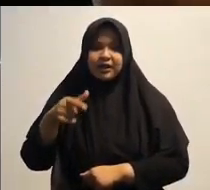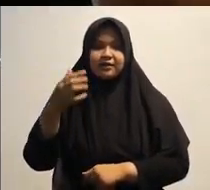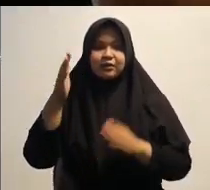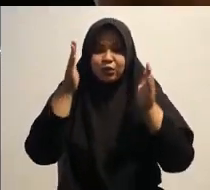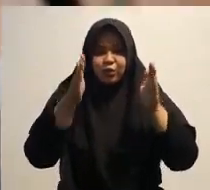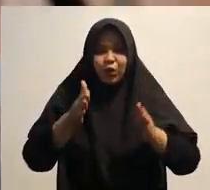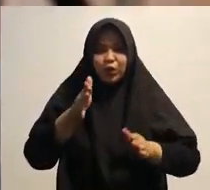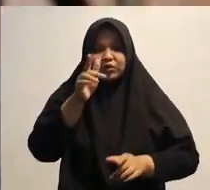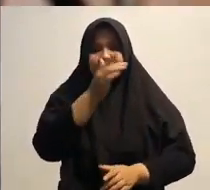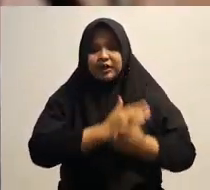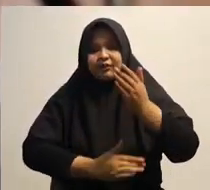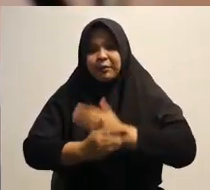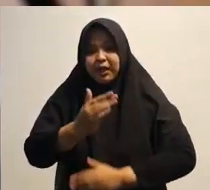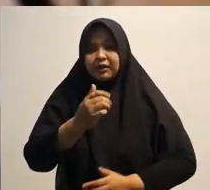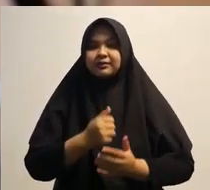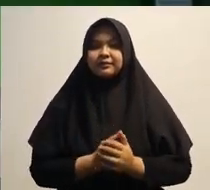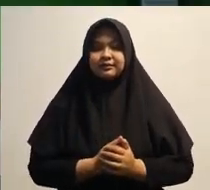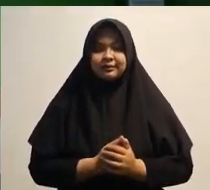Kalau